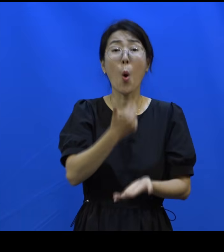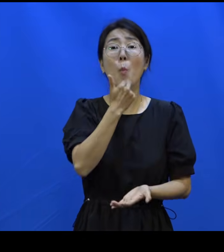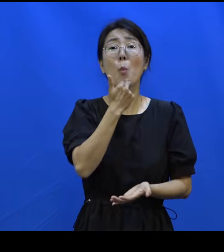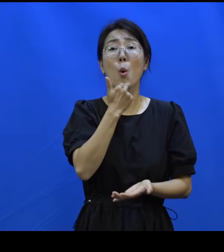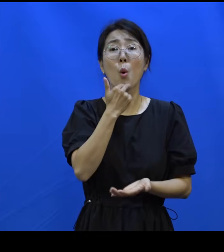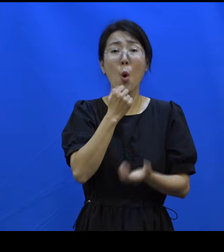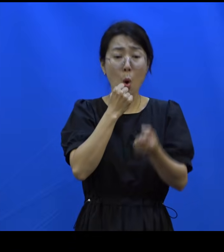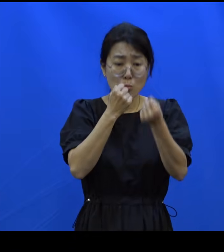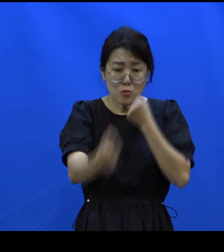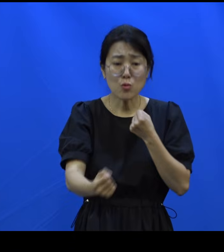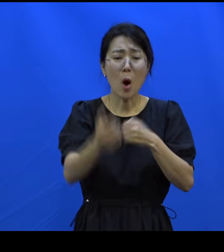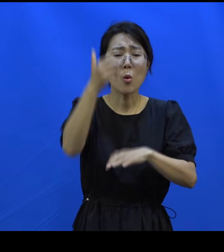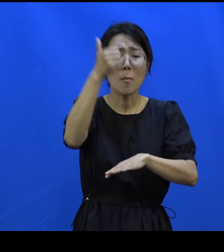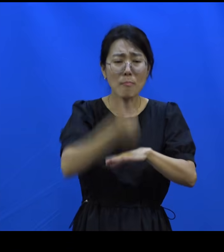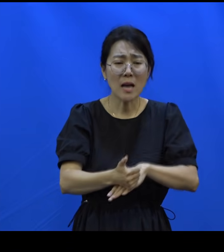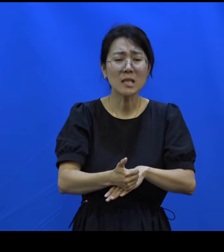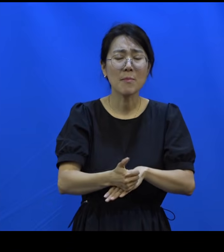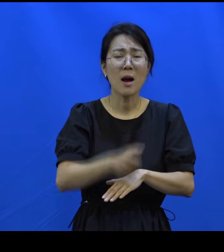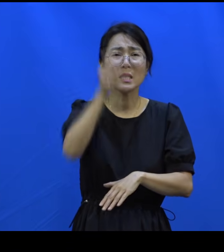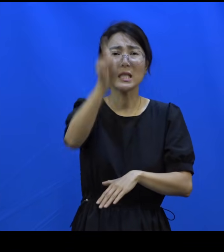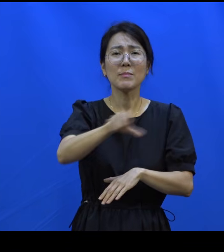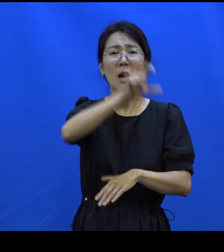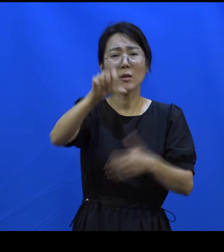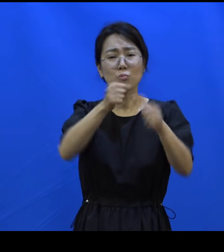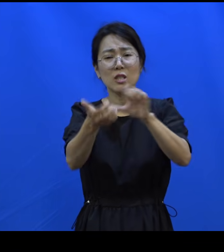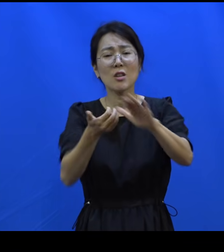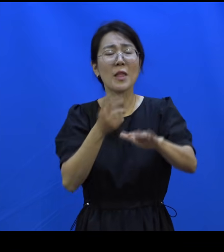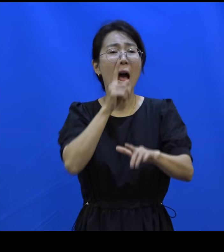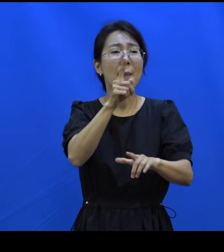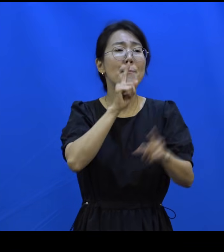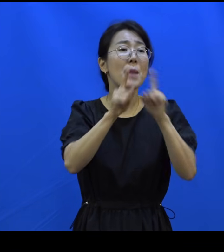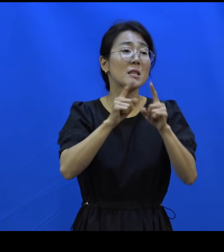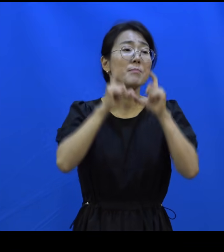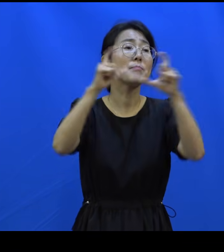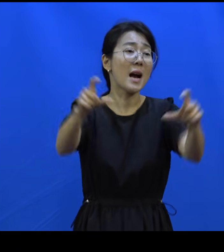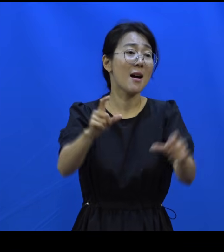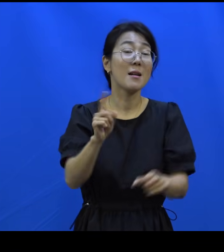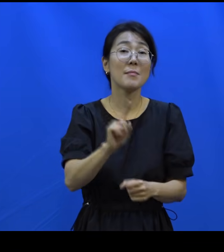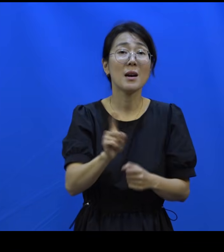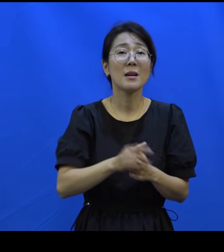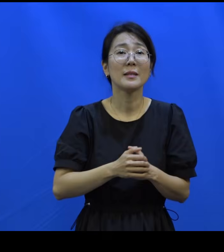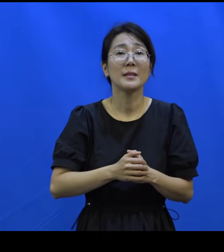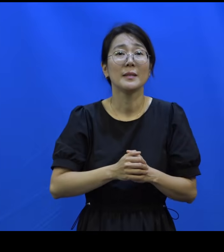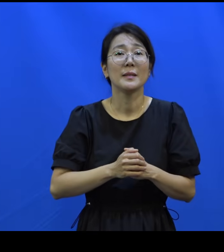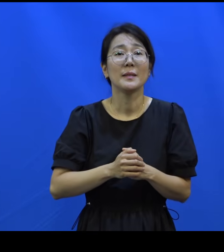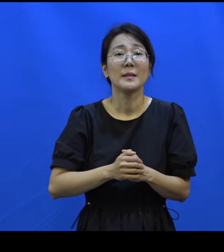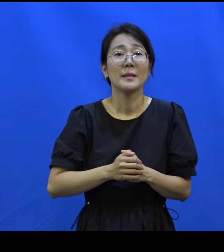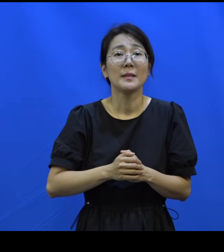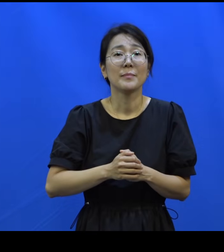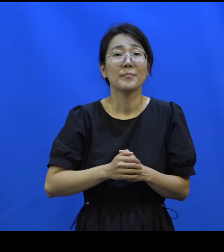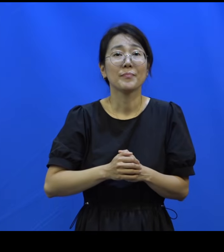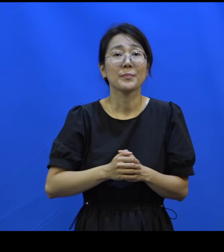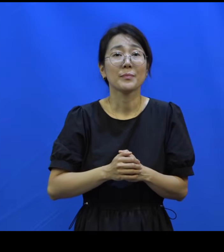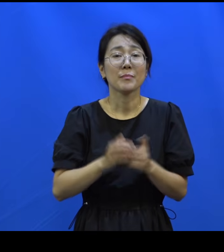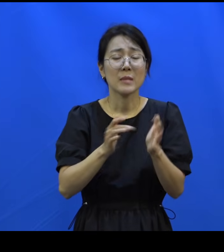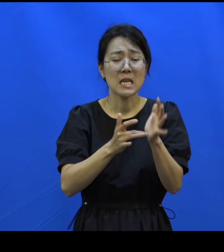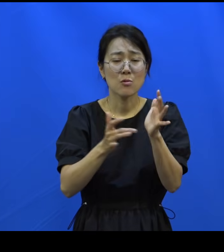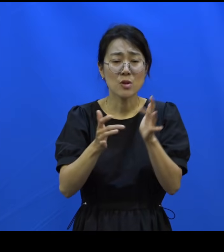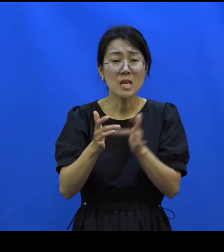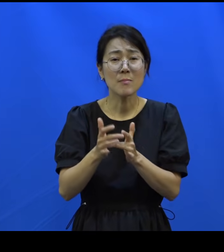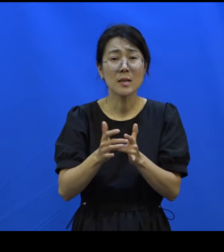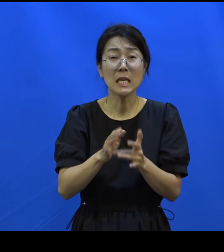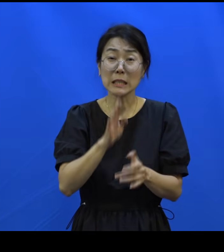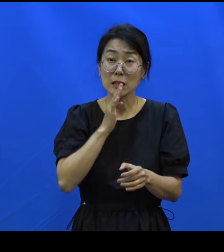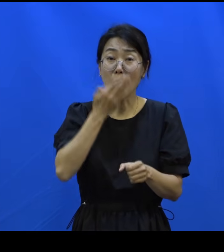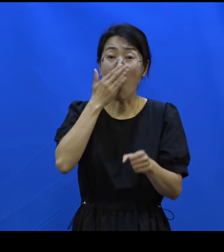마지막 외치신 말씀이 어떤 거죠, 여러분? 여러분, 십자가에서 돌아가시면 주님이 진짜 나